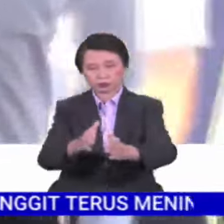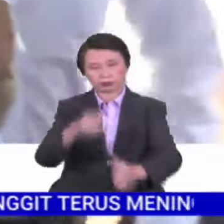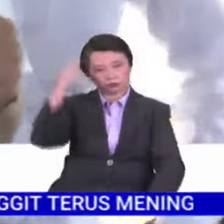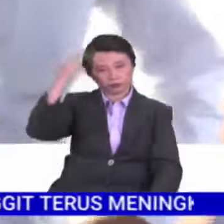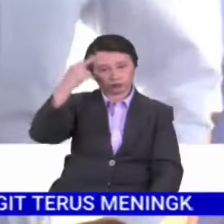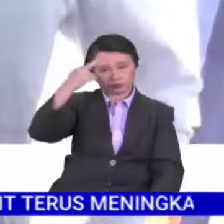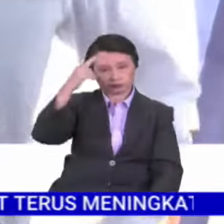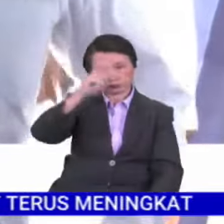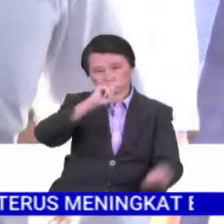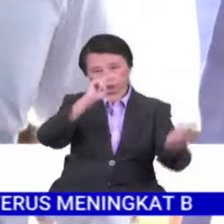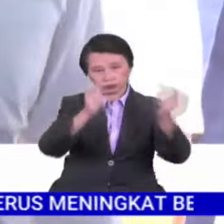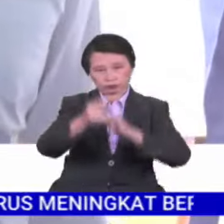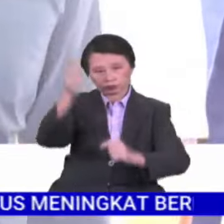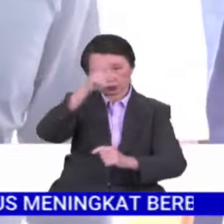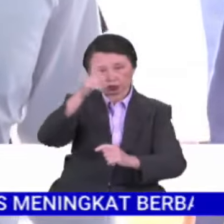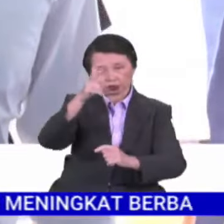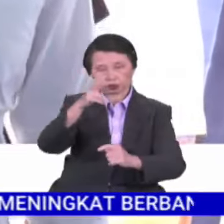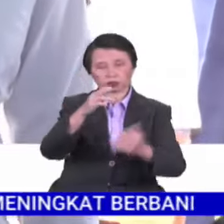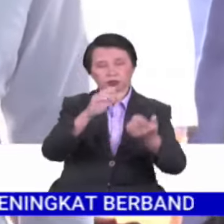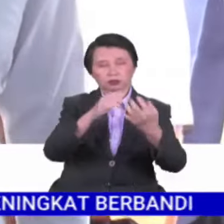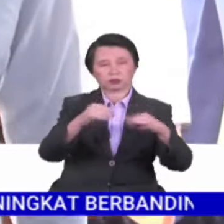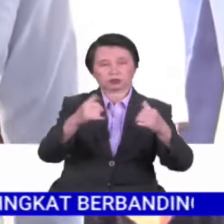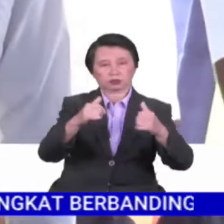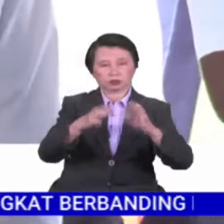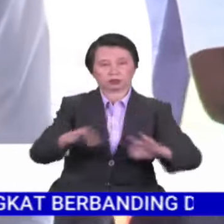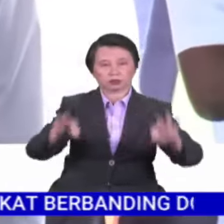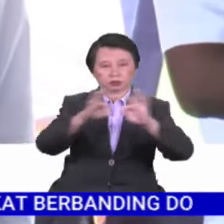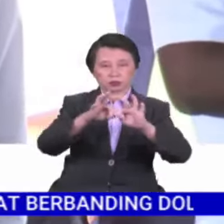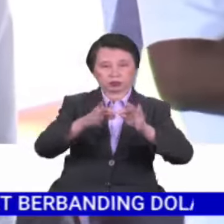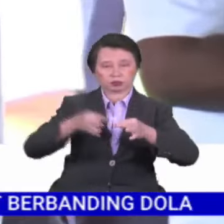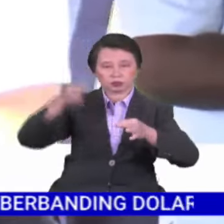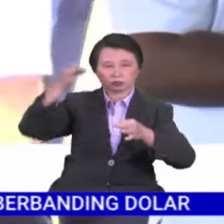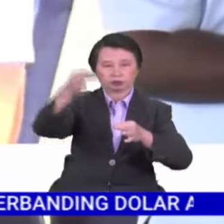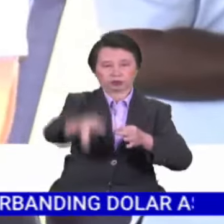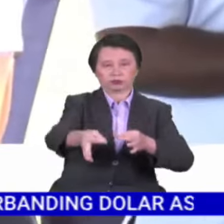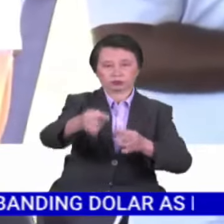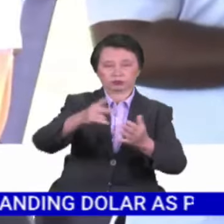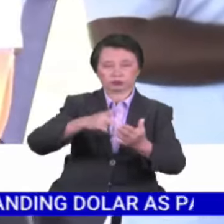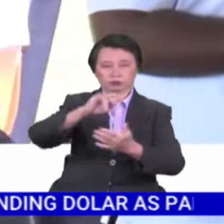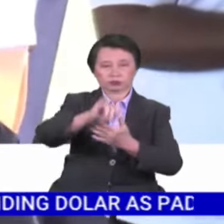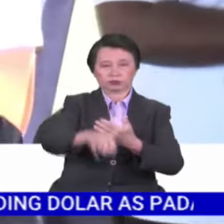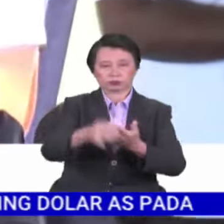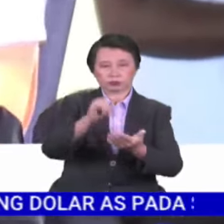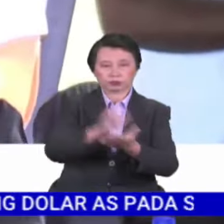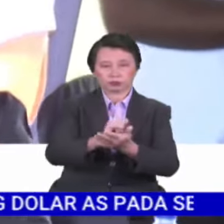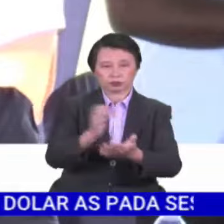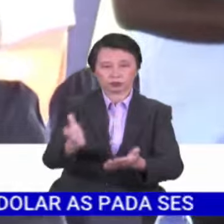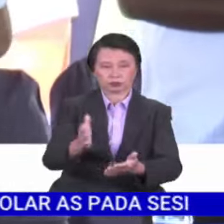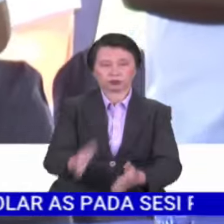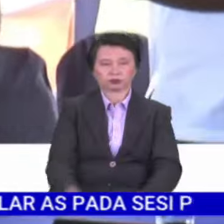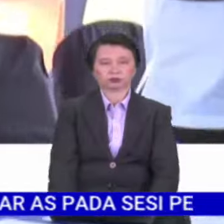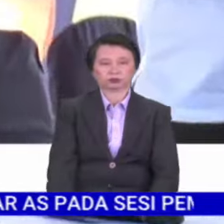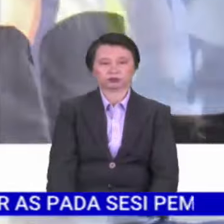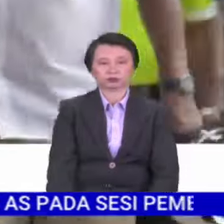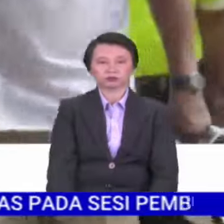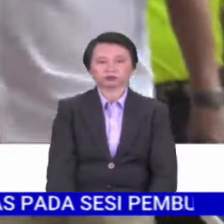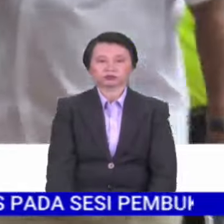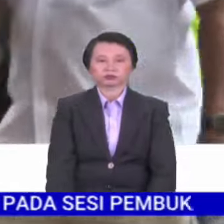kerajaan pada 2018 memainkan peranan penting terhadap penangguhan projek tersebut.